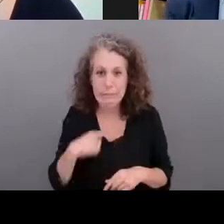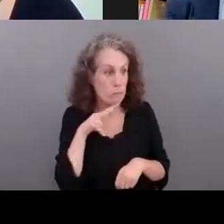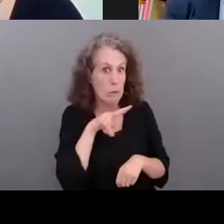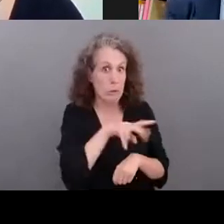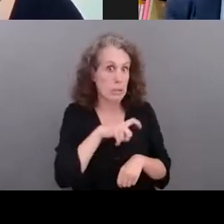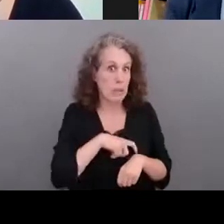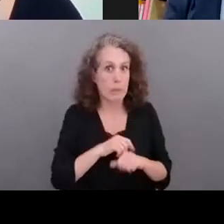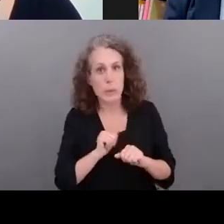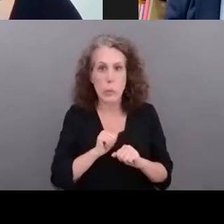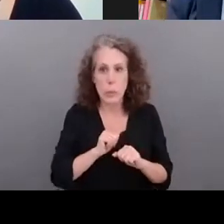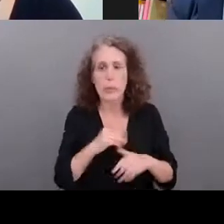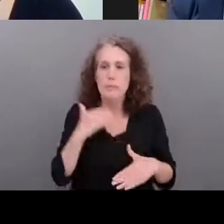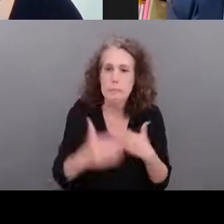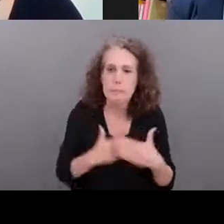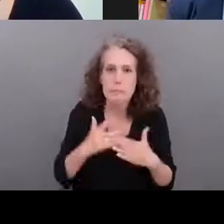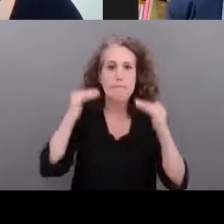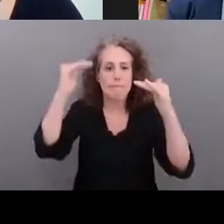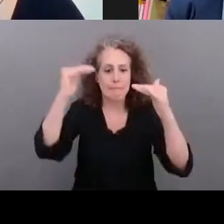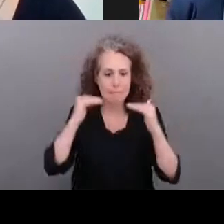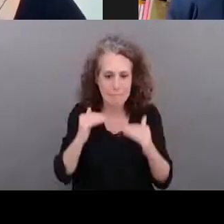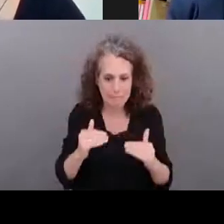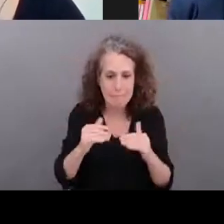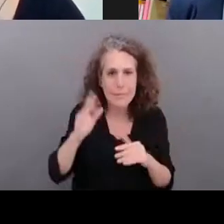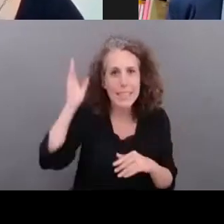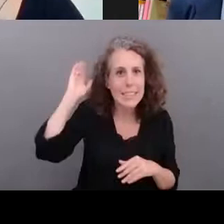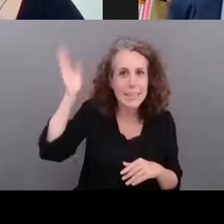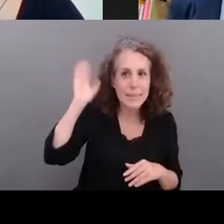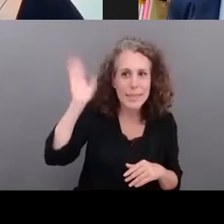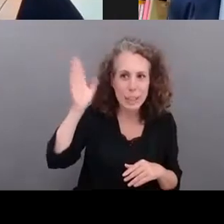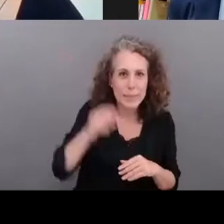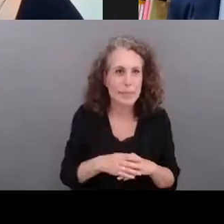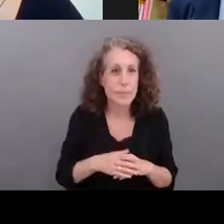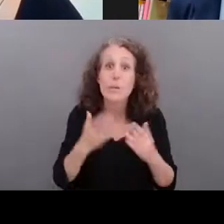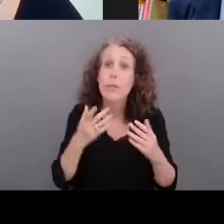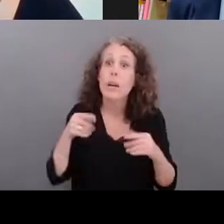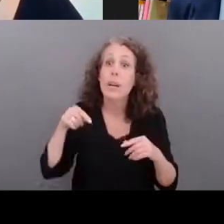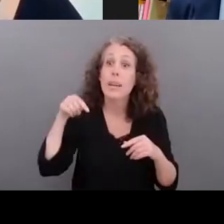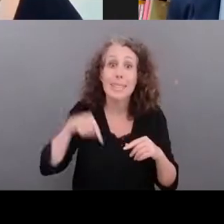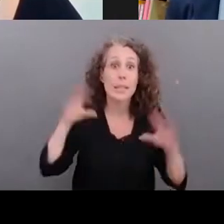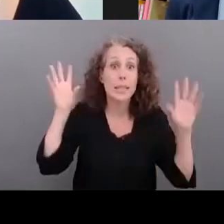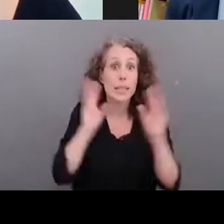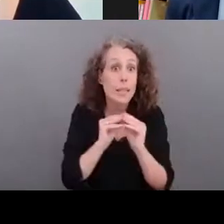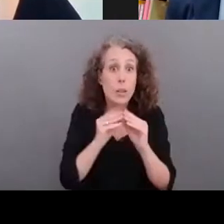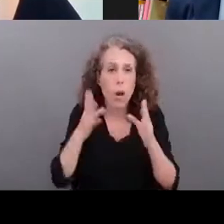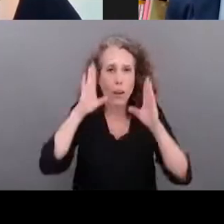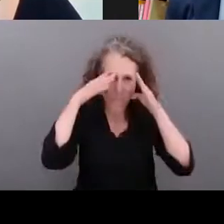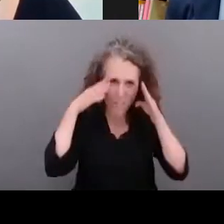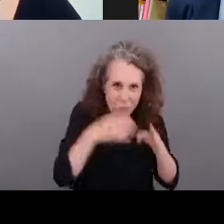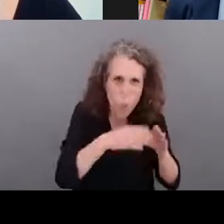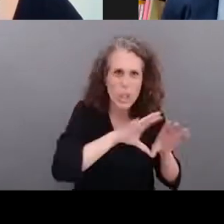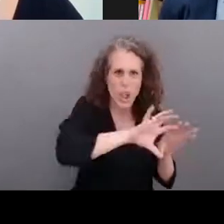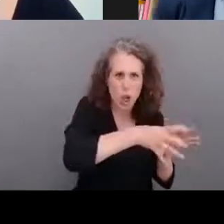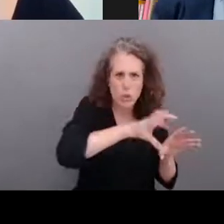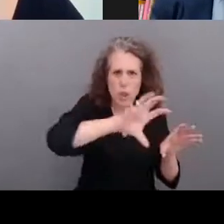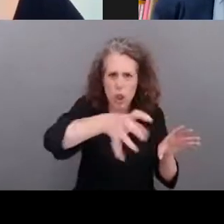Alors, voilà, c'est la première question. Maintenant, je vais donner la parole aux autres intervenants. Maintenant, nous